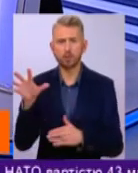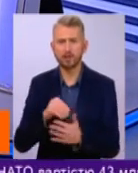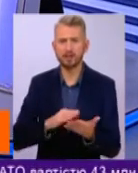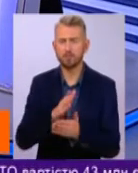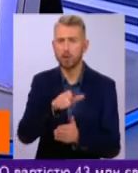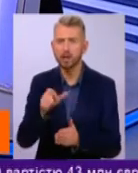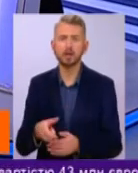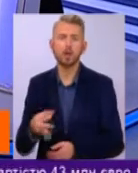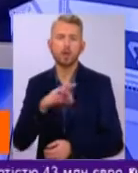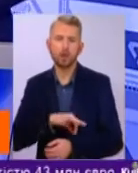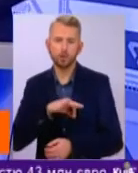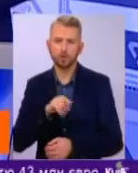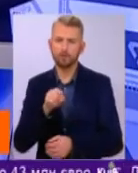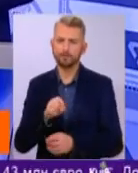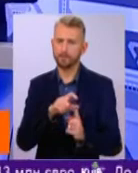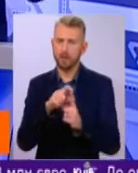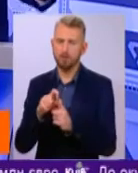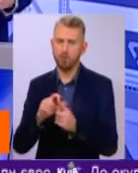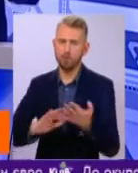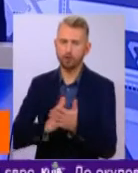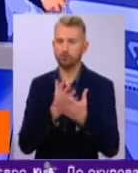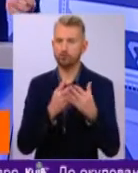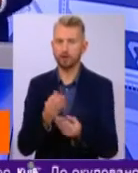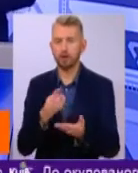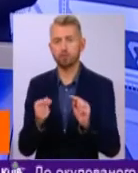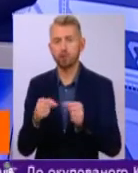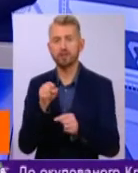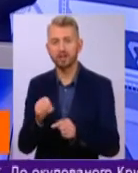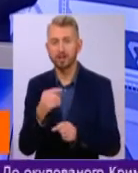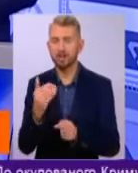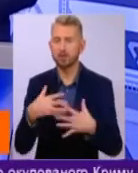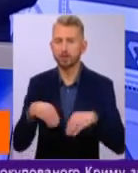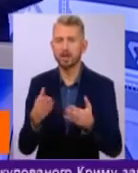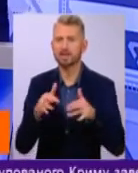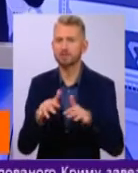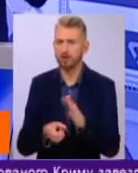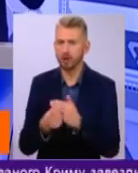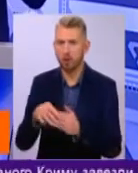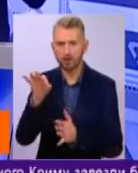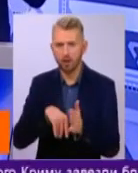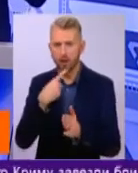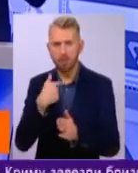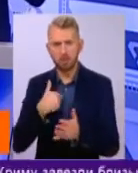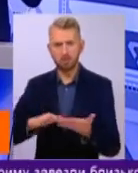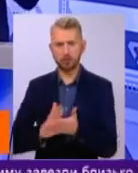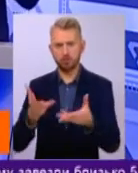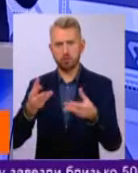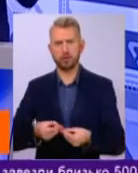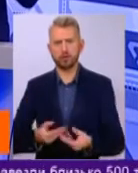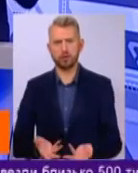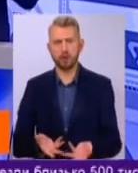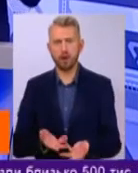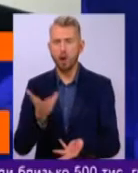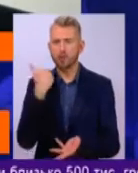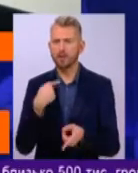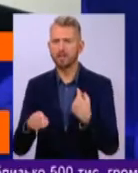політики користуються ним, якщо проти них або проти їхніх родин якісь справи виникають. Вони зразу кажуть, на нас політично тиснуть. Коли